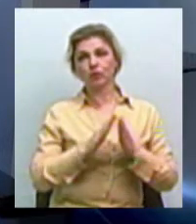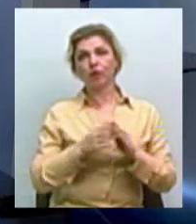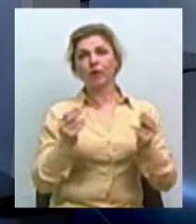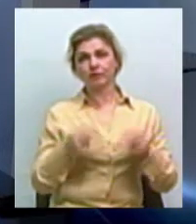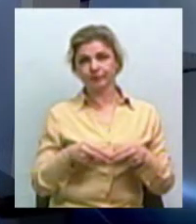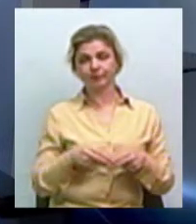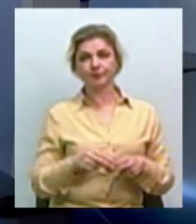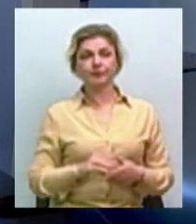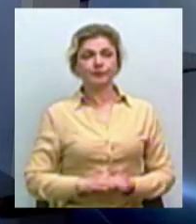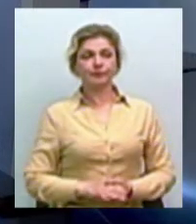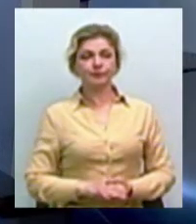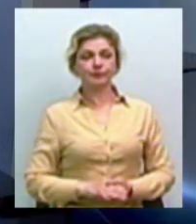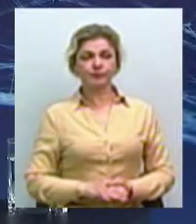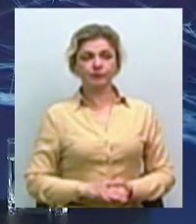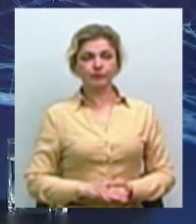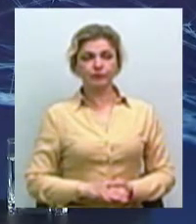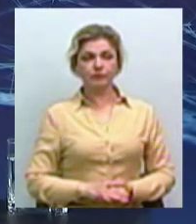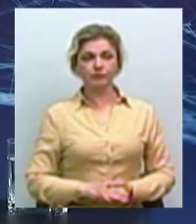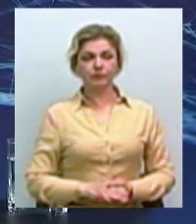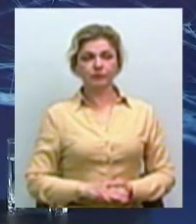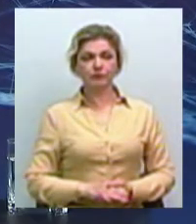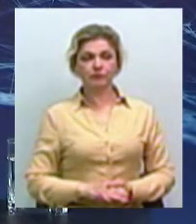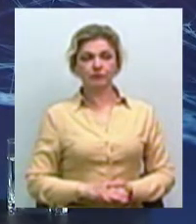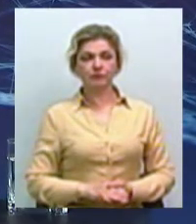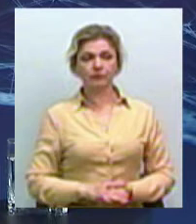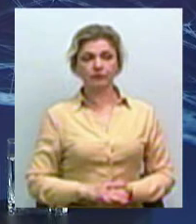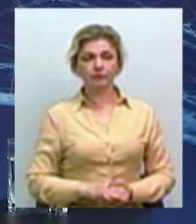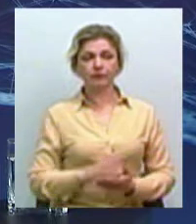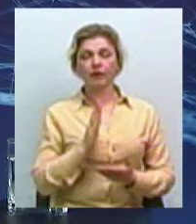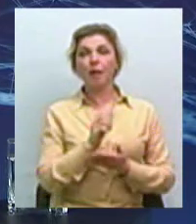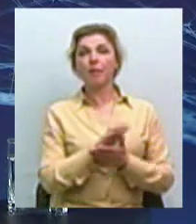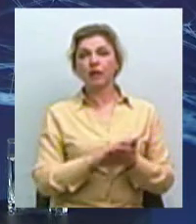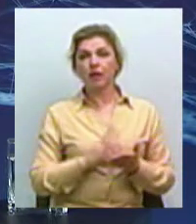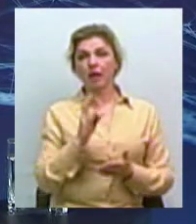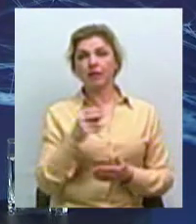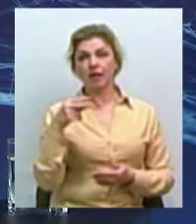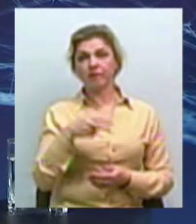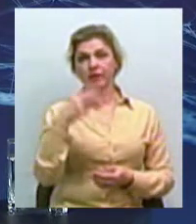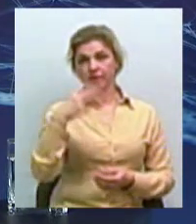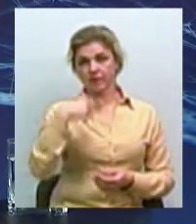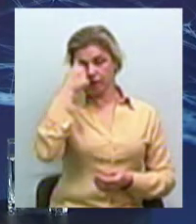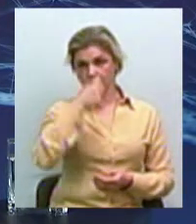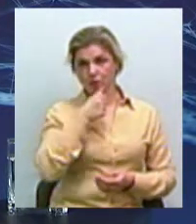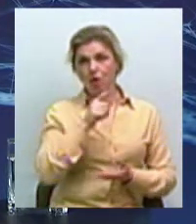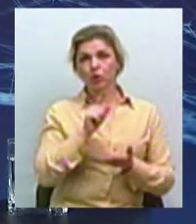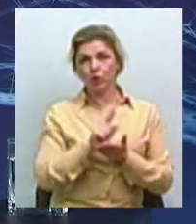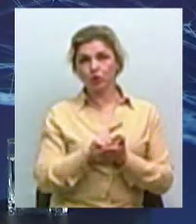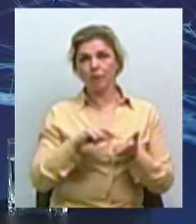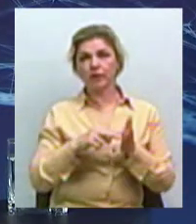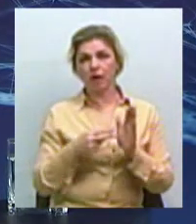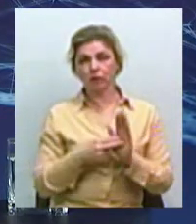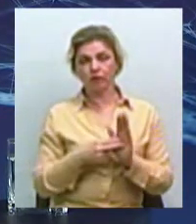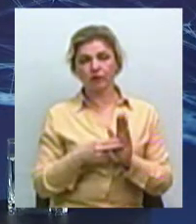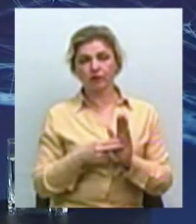вся уклала договори із Національною службою, то в подальшому на 20-й рік ми повинні планувати лише на